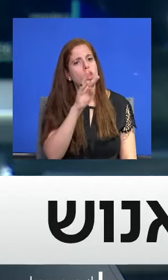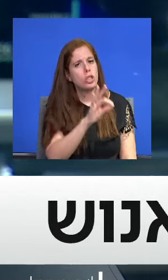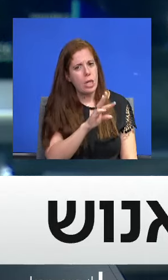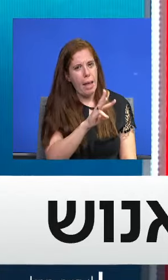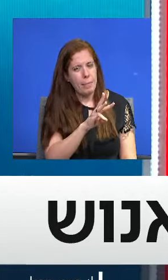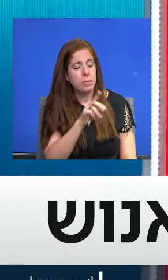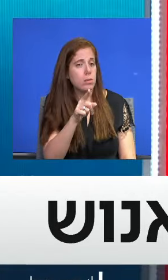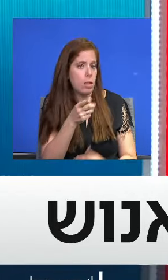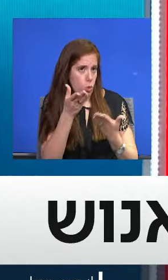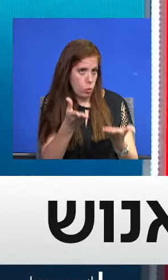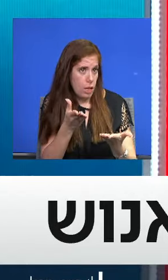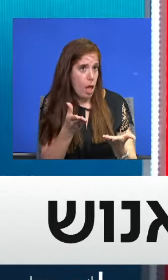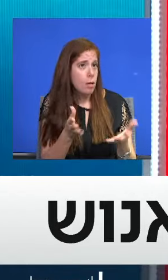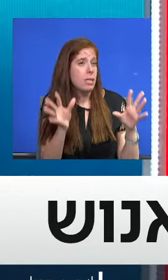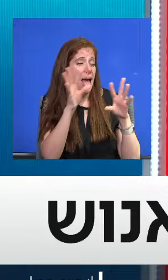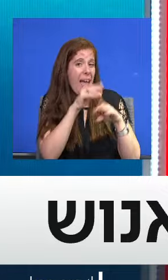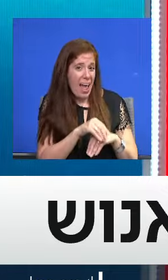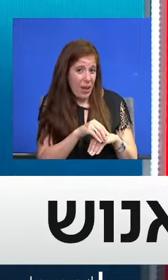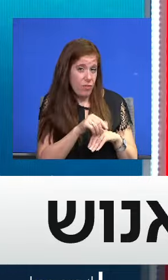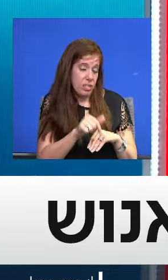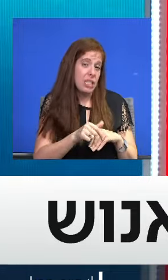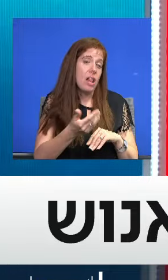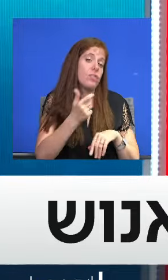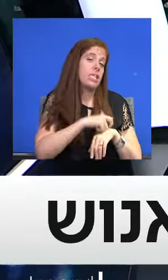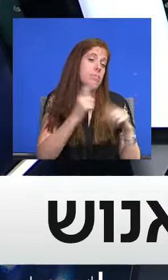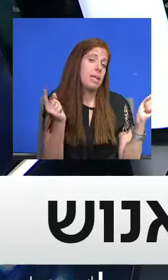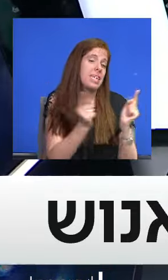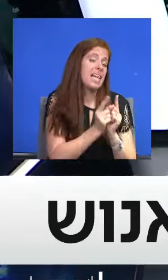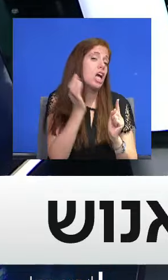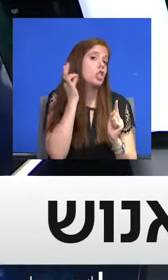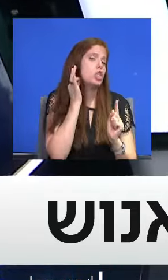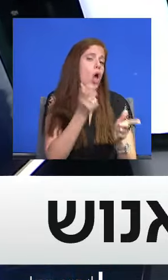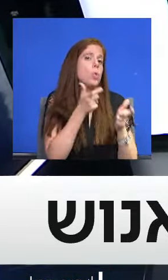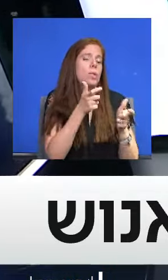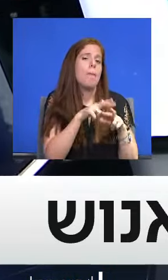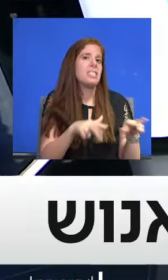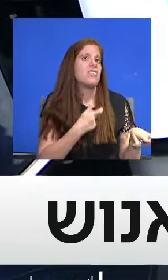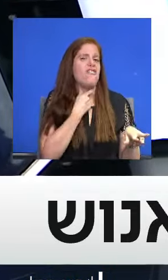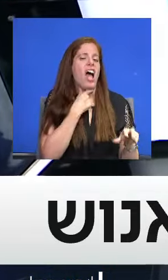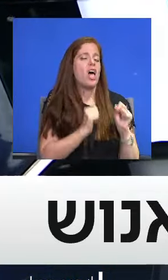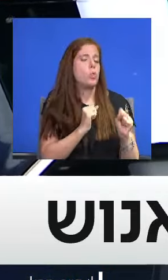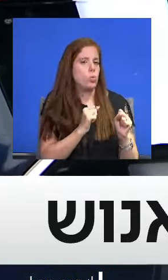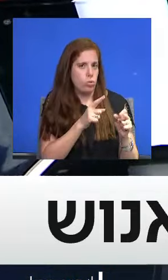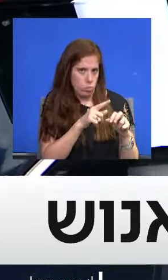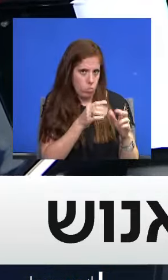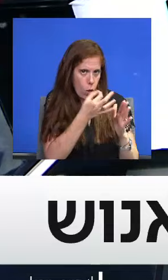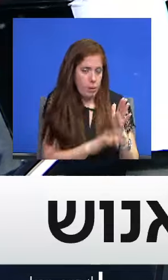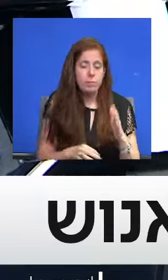אנחנו אליך. הערב הזה, לפני זמן קצר, אישה נורתה, מצבה אנושה עם כל הפרטים. כן, מיכל, אחרי